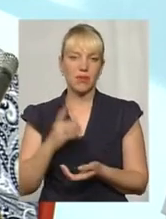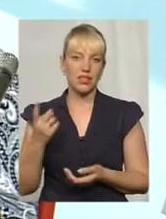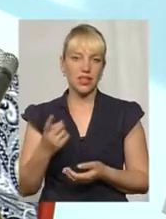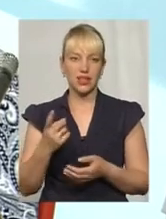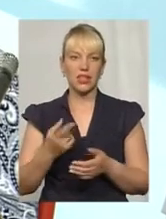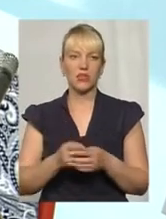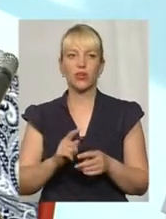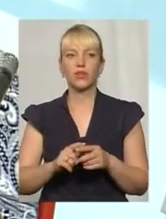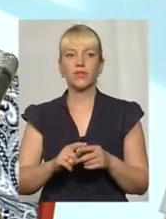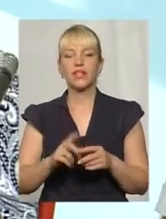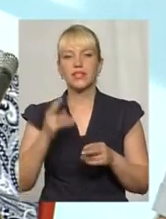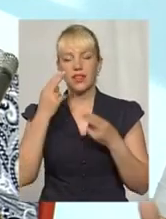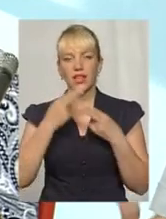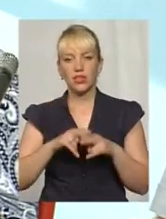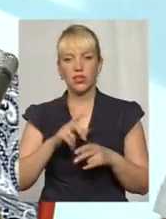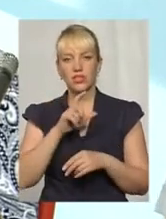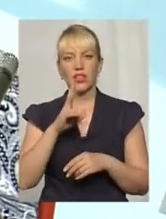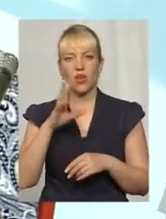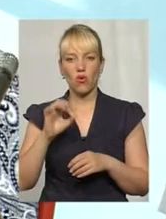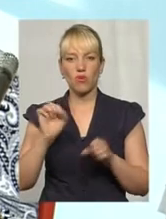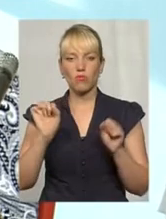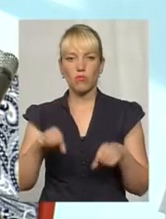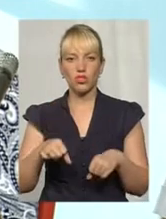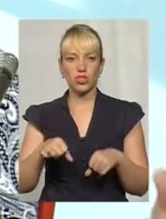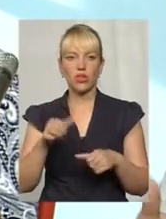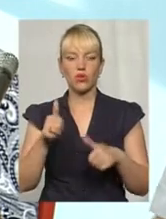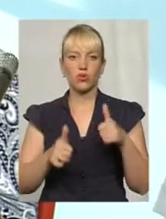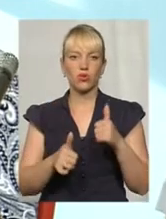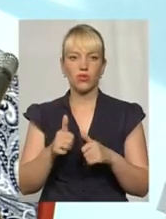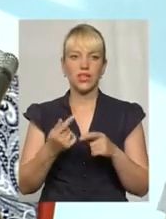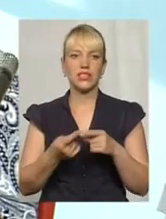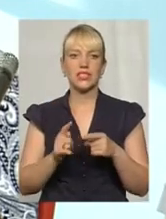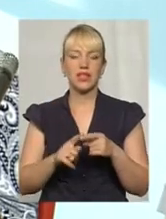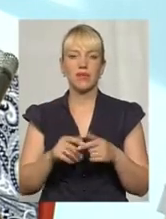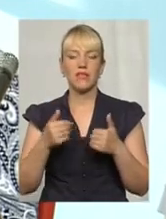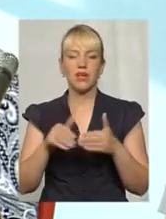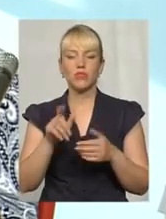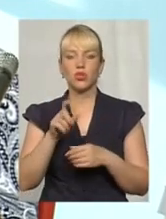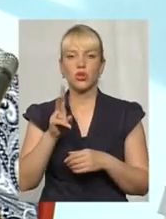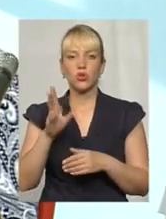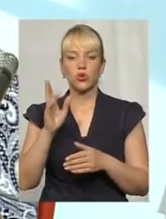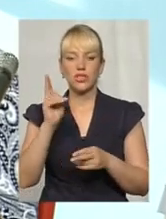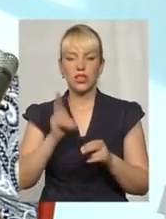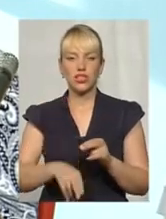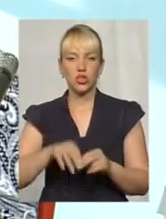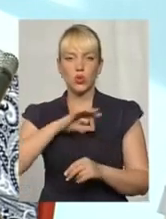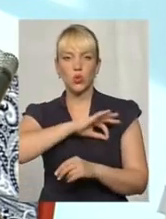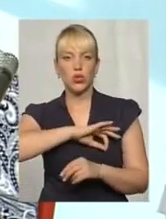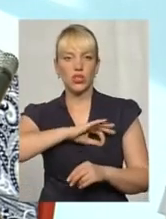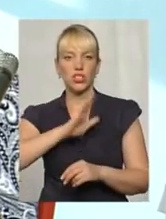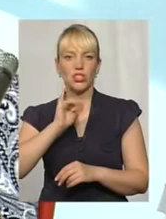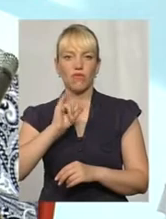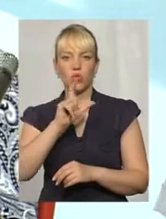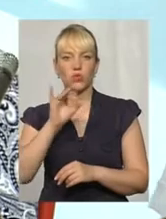за технологією ЗНО спроможний конкурувати з тими випускниками, які закінчили юридичні